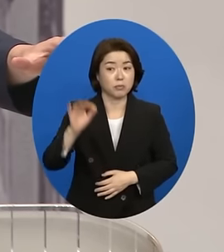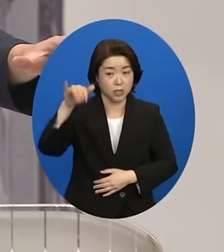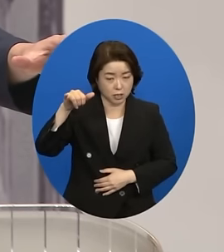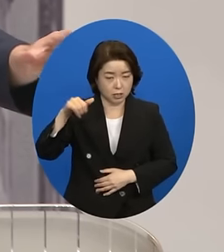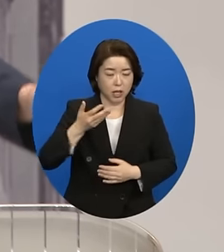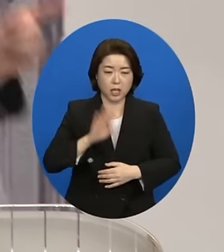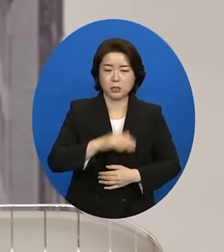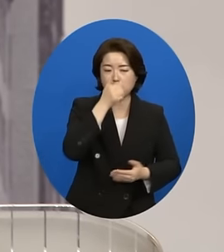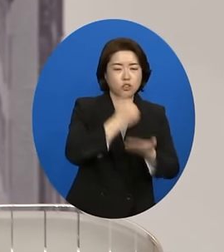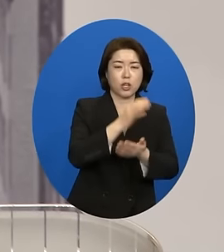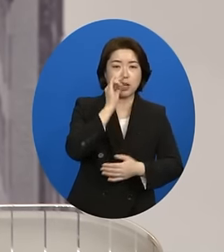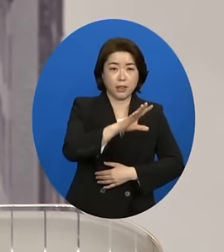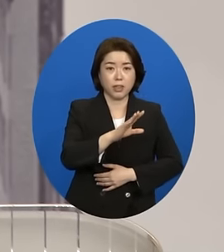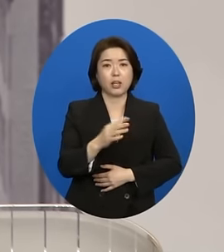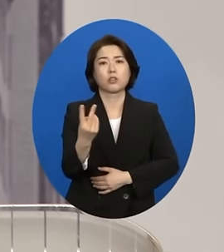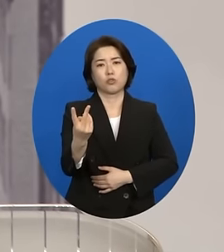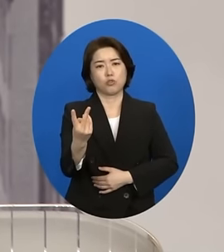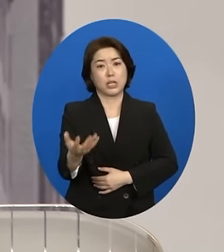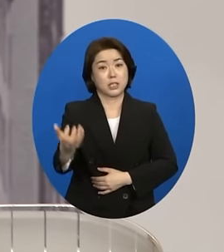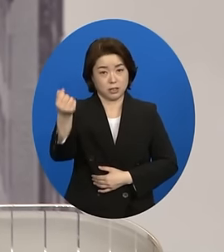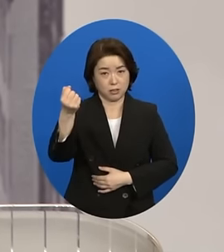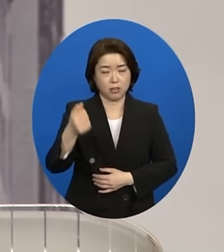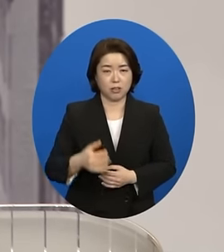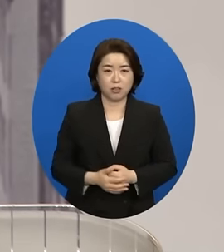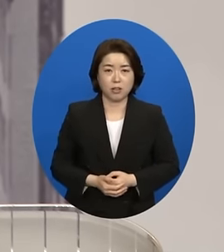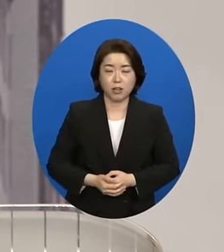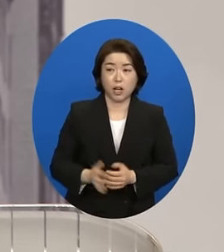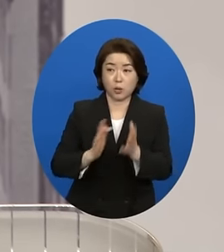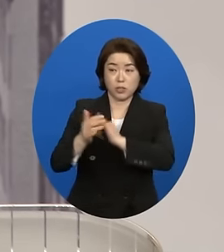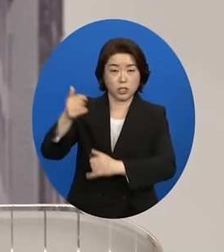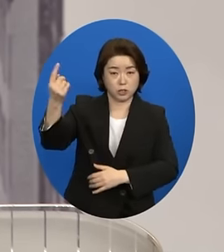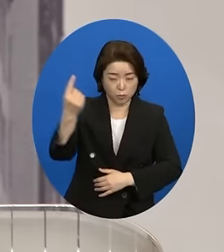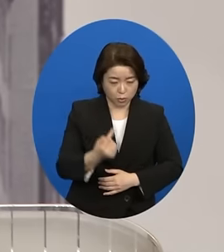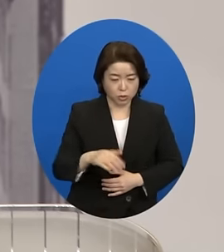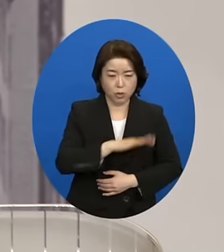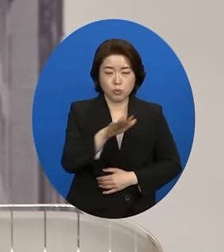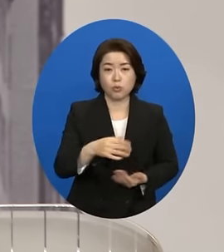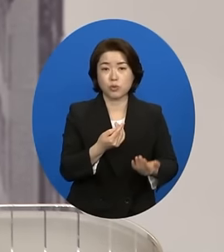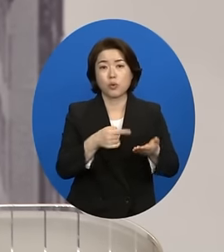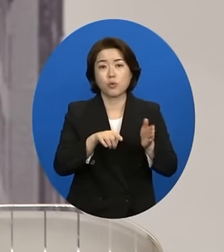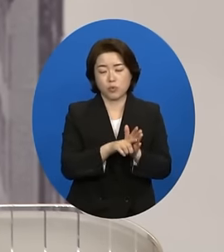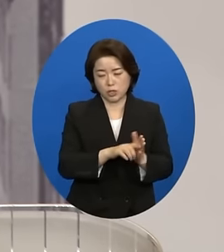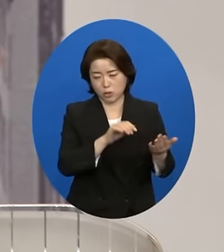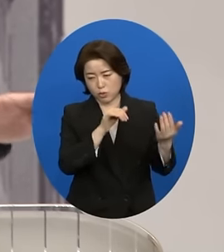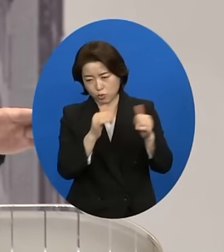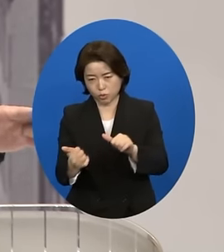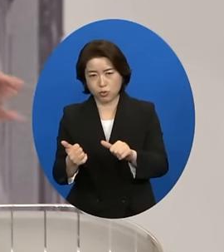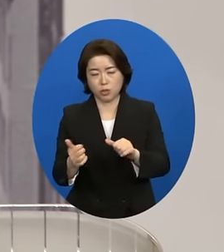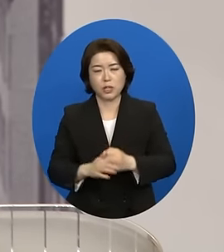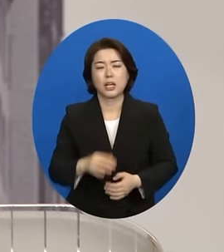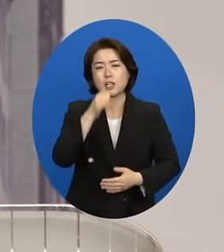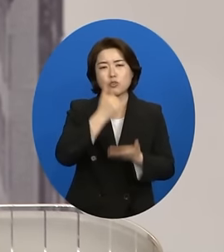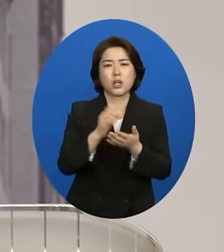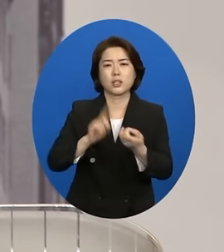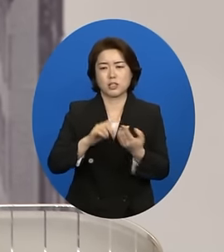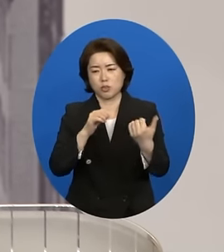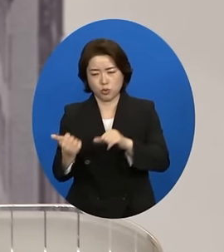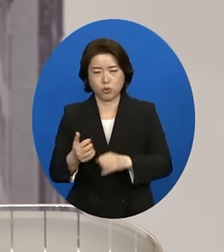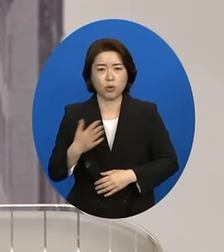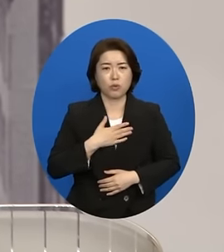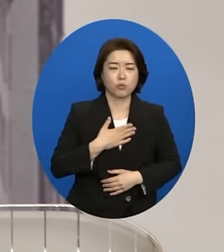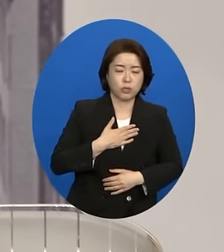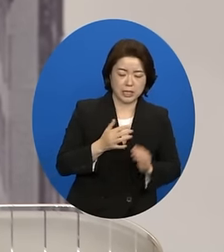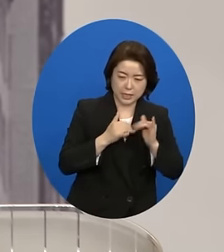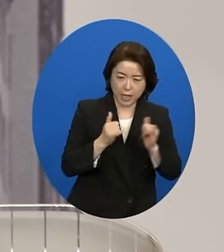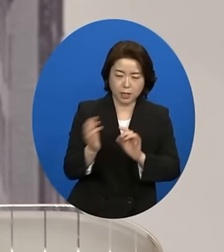거거든요. 그래서 그분이 오셔서 우리를 위해 죽으신 것은 죄에 대해서는 죽게 하시고 우리를 살리기 위해서,